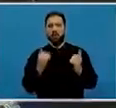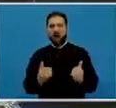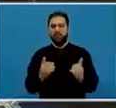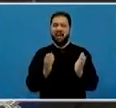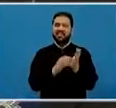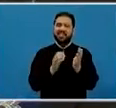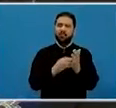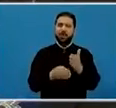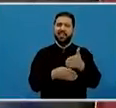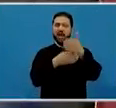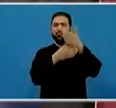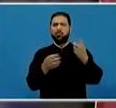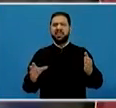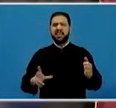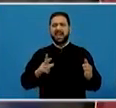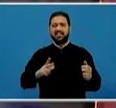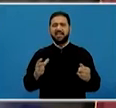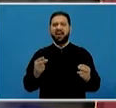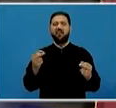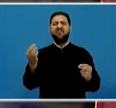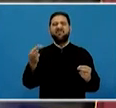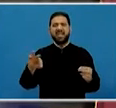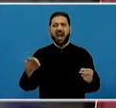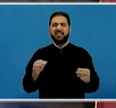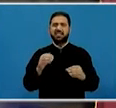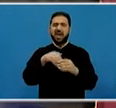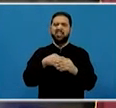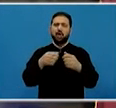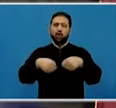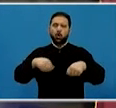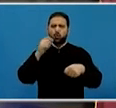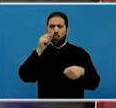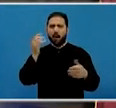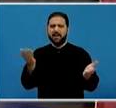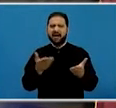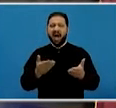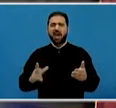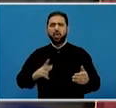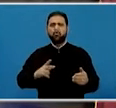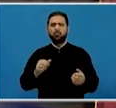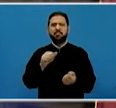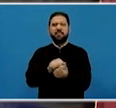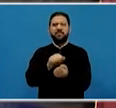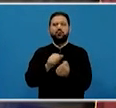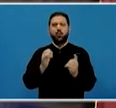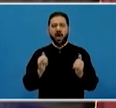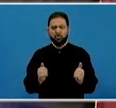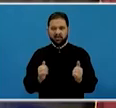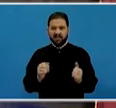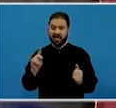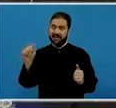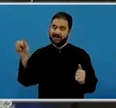de întrajutorare este firească între toți oamenii care există pe acest pământ.